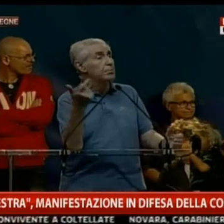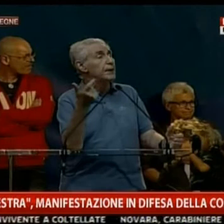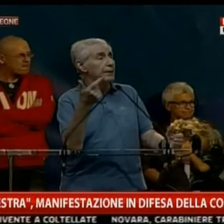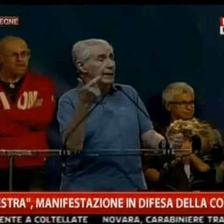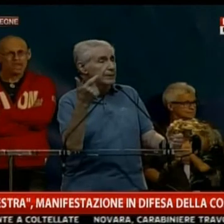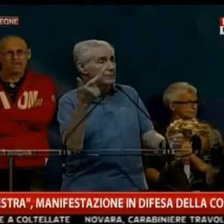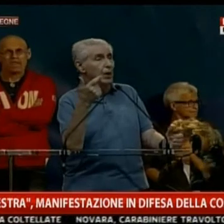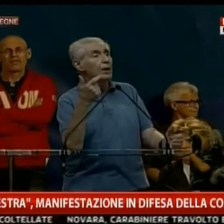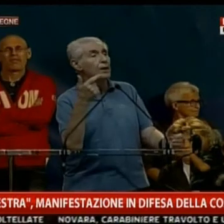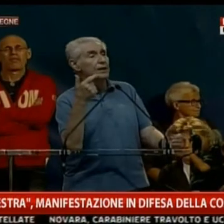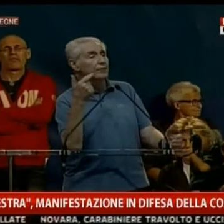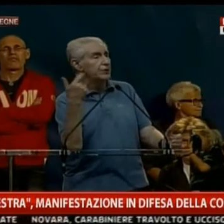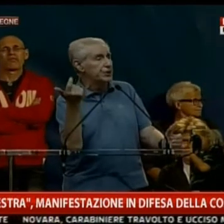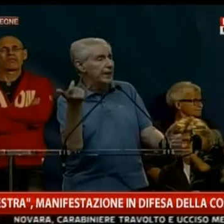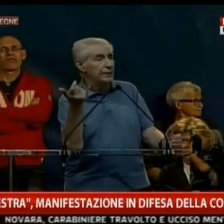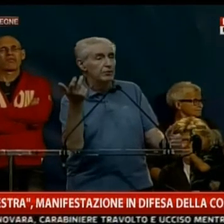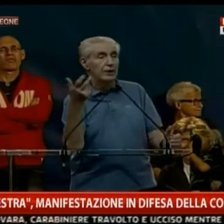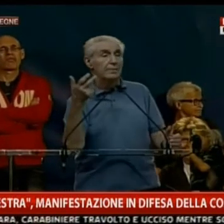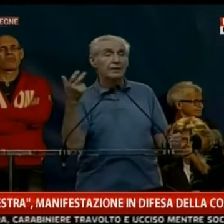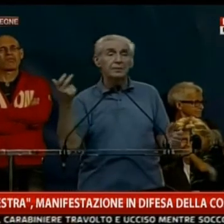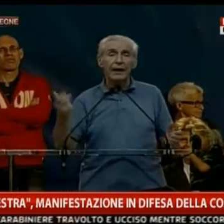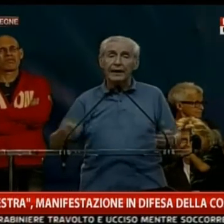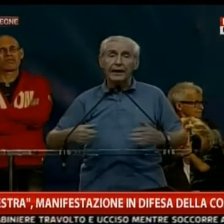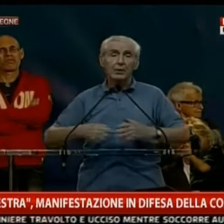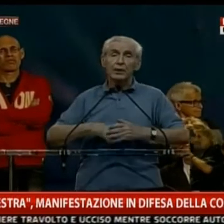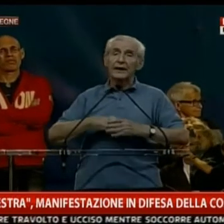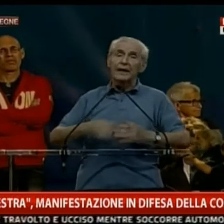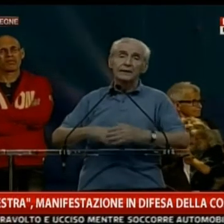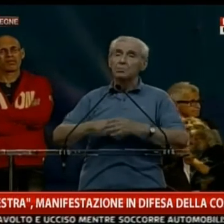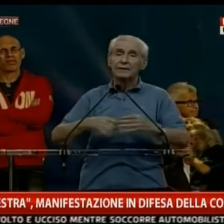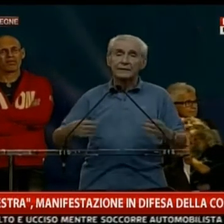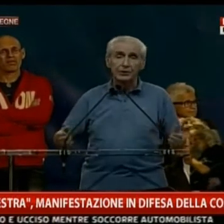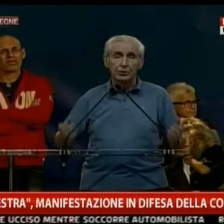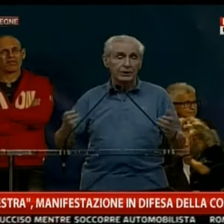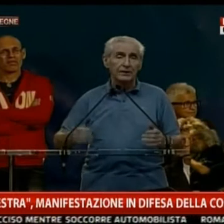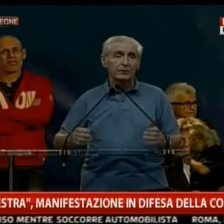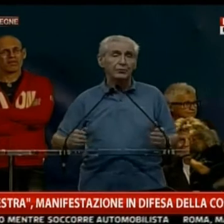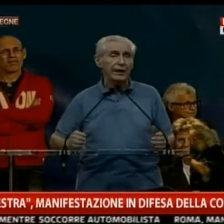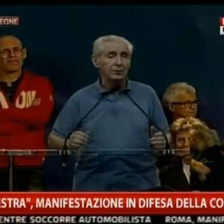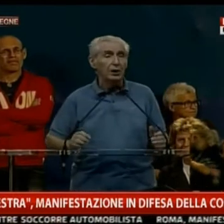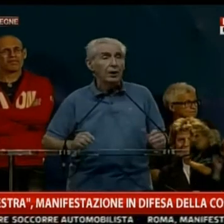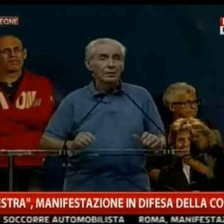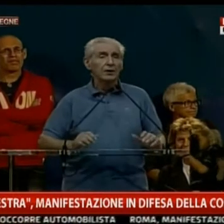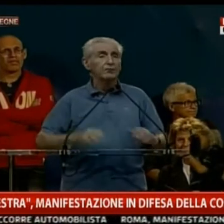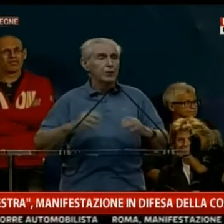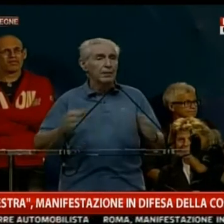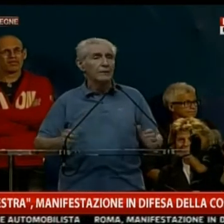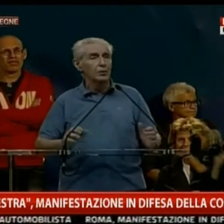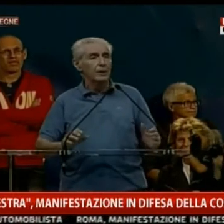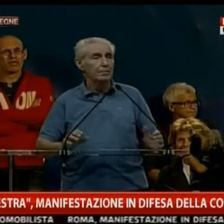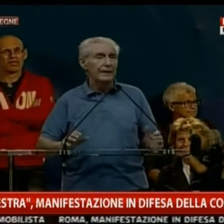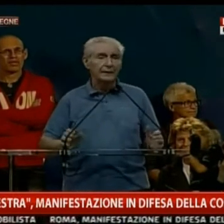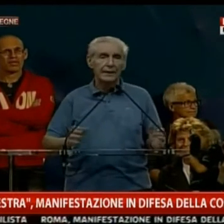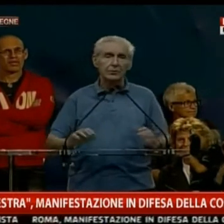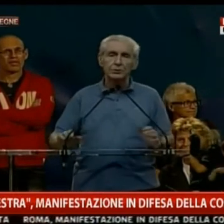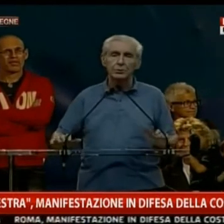eliminare un bicameralismo inefficiente, vogliamo eliminare quel grande pasticcio che è stato fatto riformando